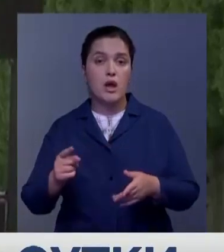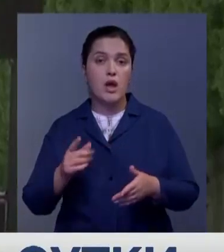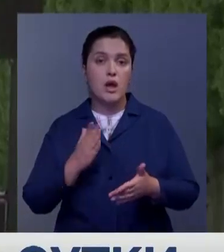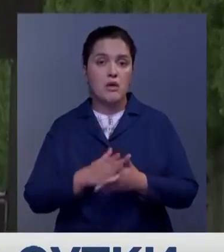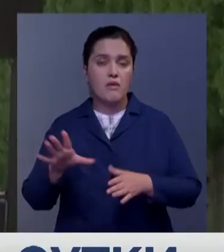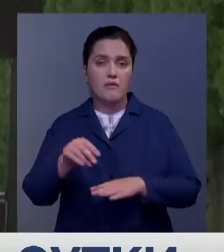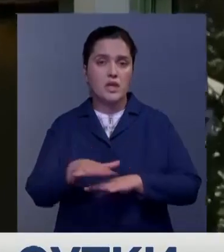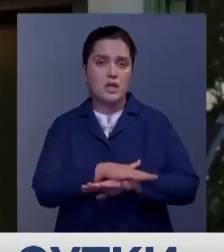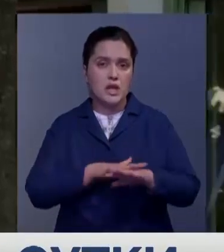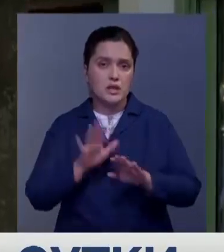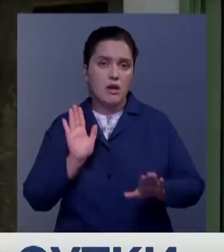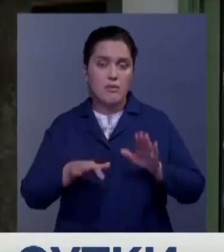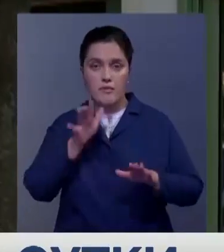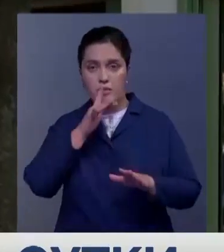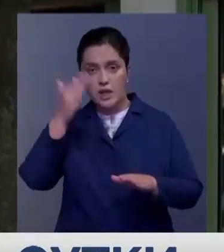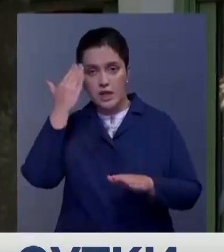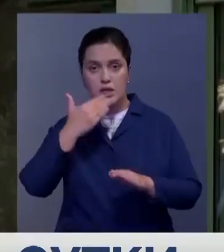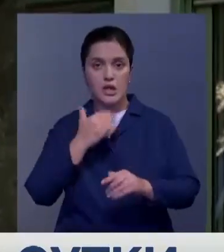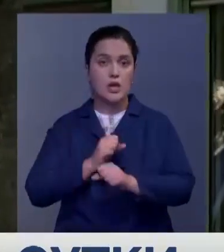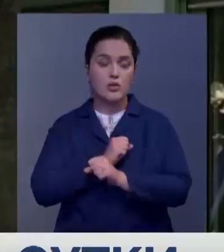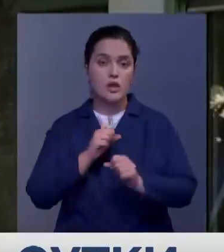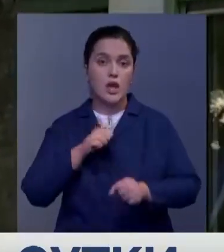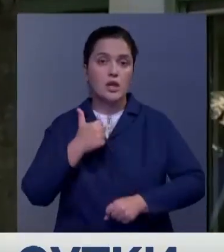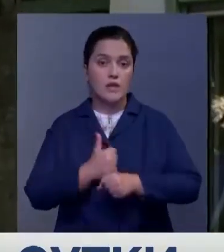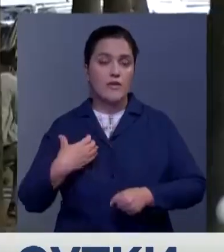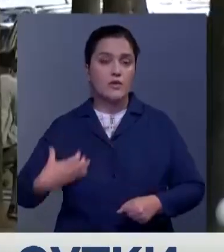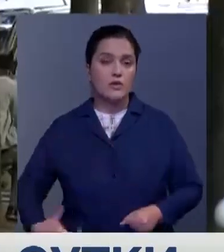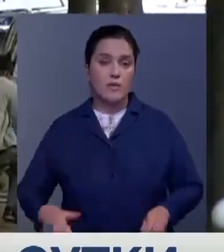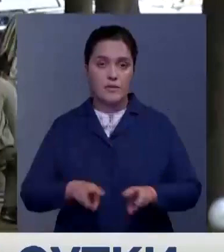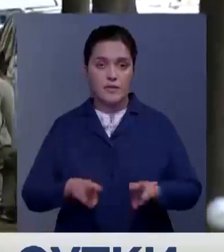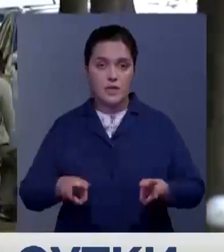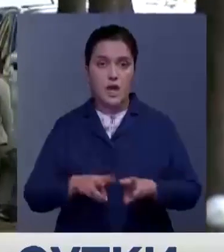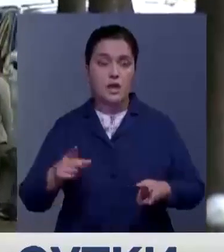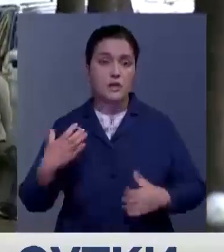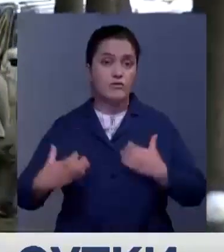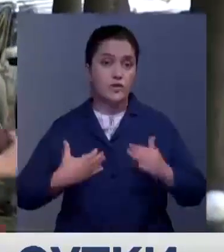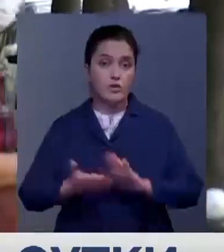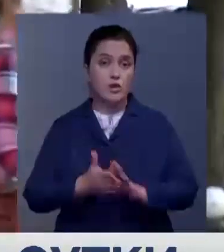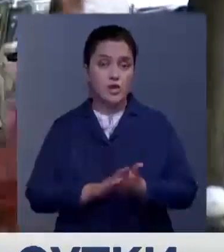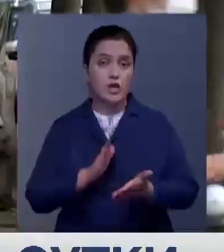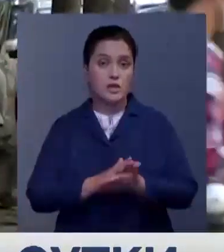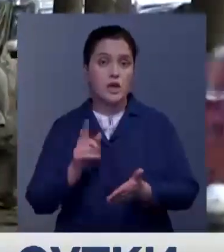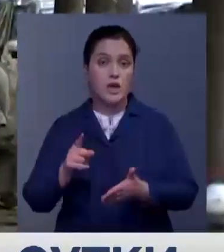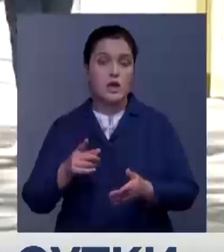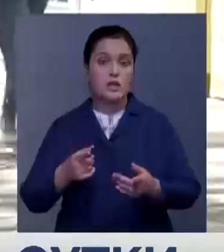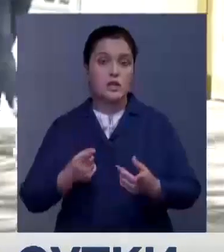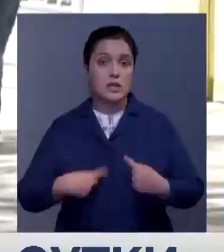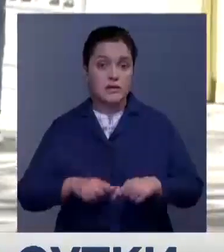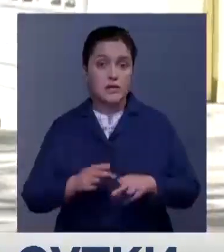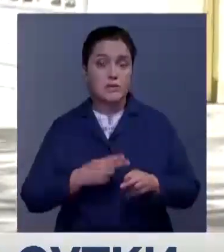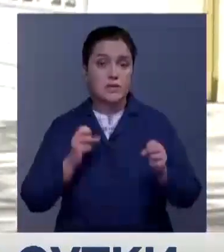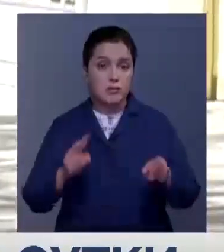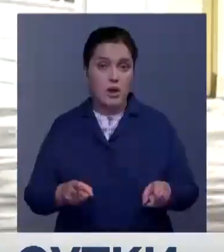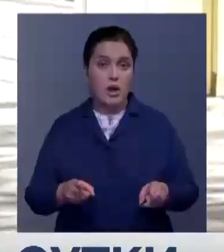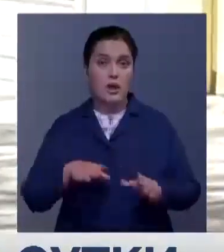этому стала расслабленность населения во время летних каникул, считает глава французского правительства. Тревожная ситуация заставила Совет Безопасности